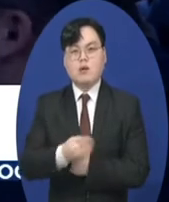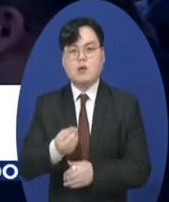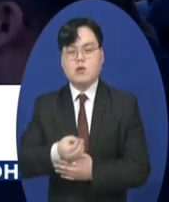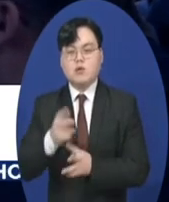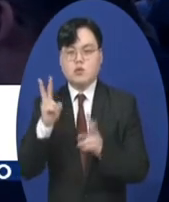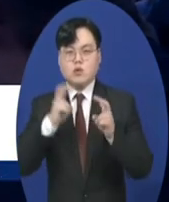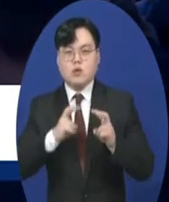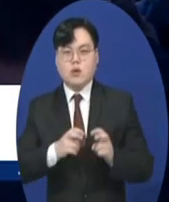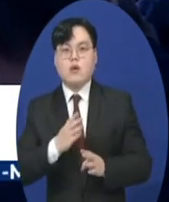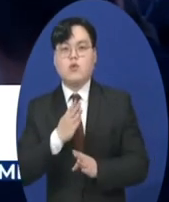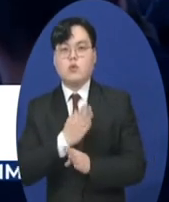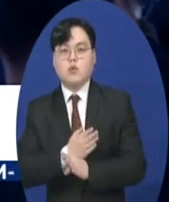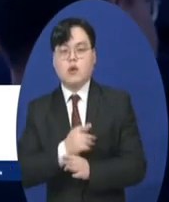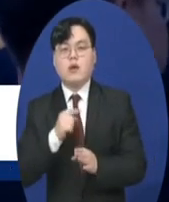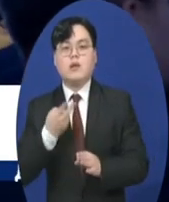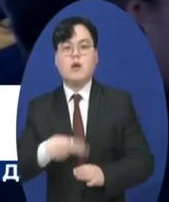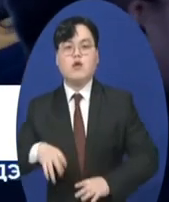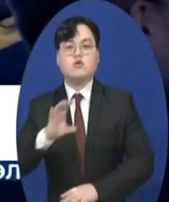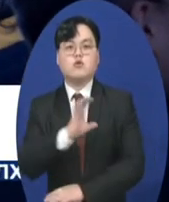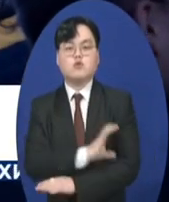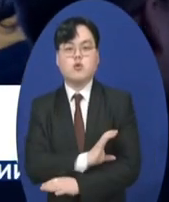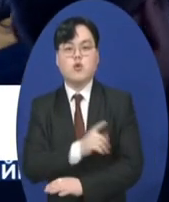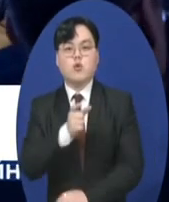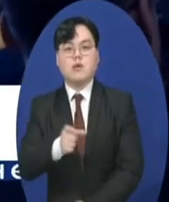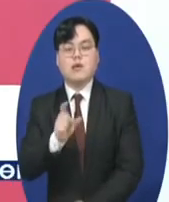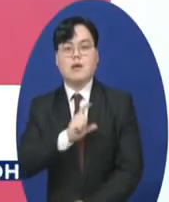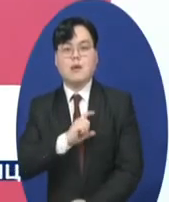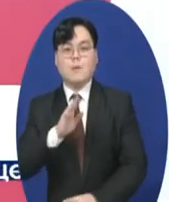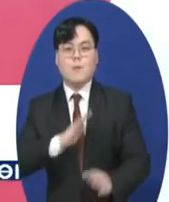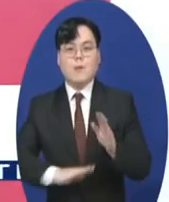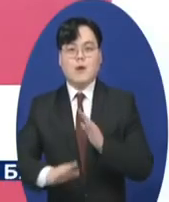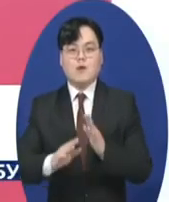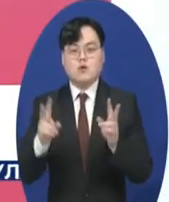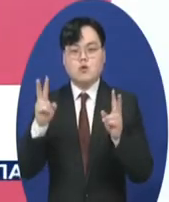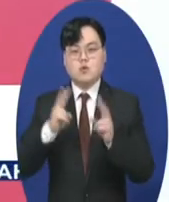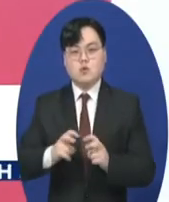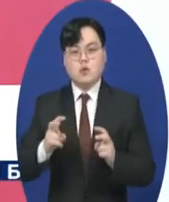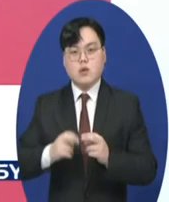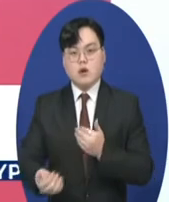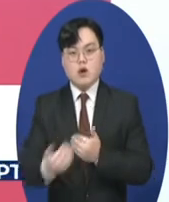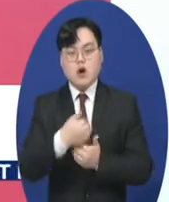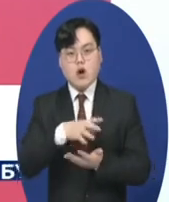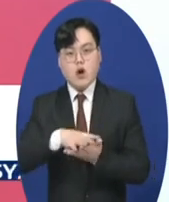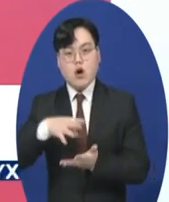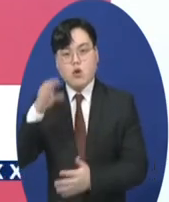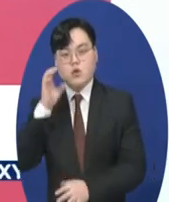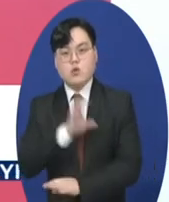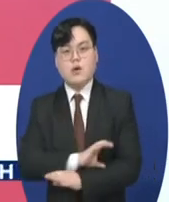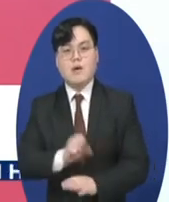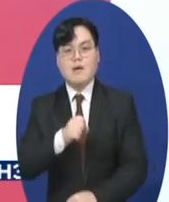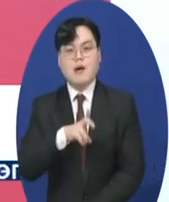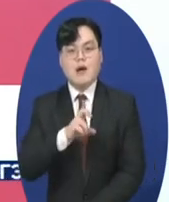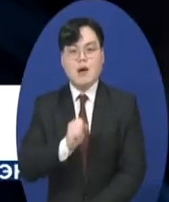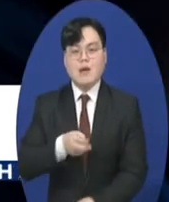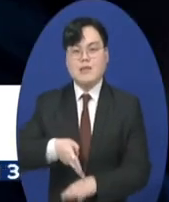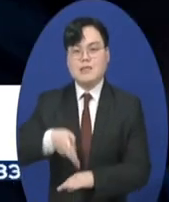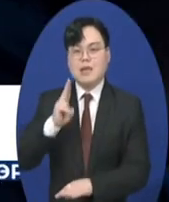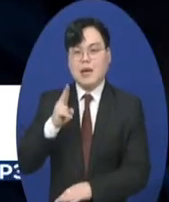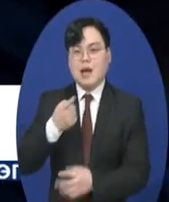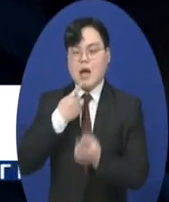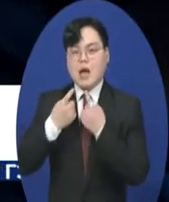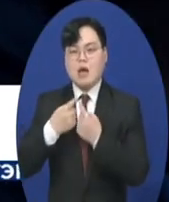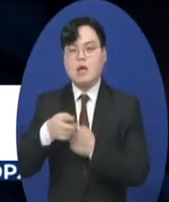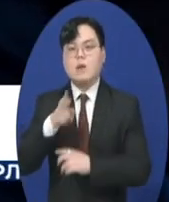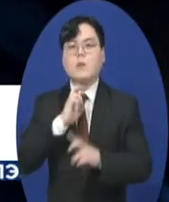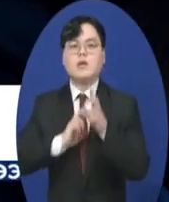явуулан тогтоож ирсэн. Үүний нэг нь ихдээд сургуульд хийсэн хүний эрхийн нөхцөл. Судалгаанд оролцсон оюутнууд сургалтын алба захиралтайгаа харилцахад